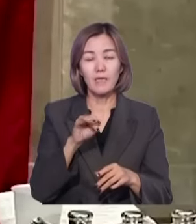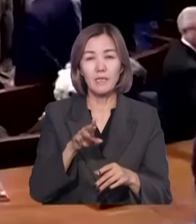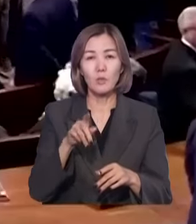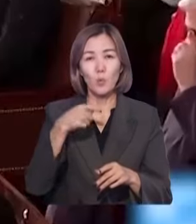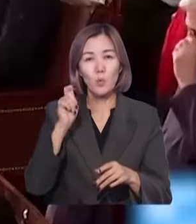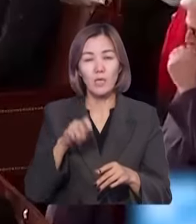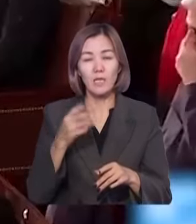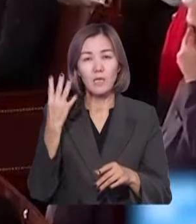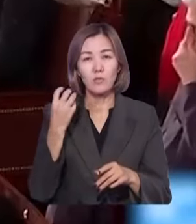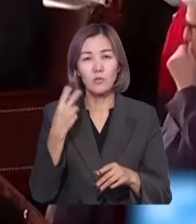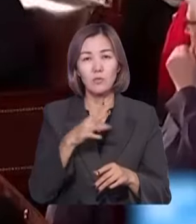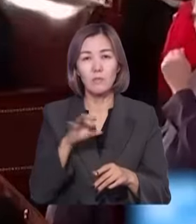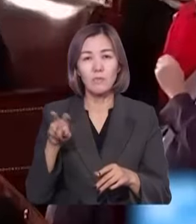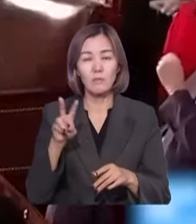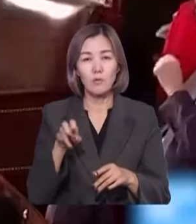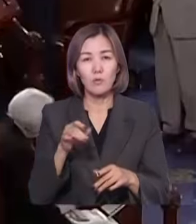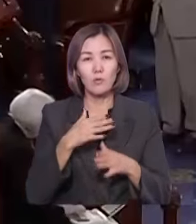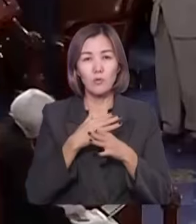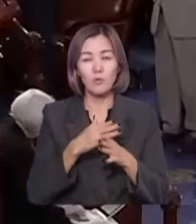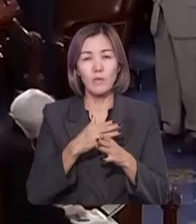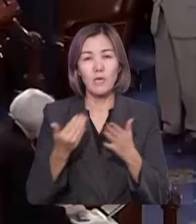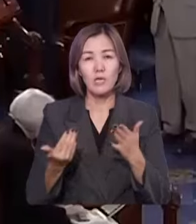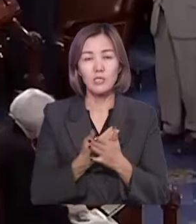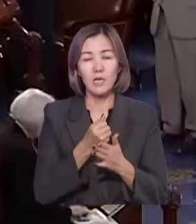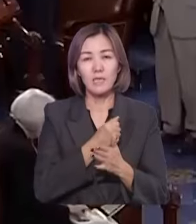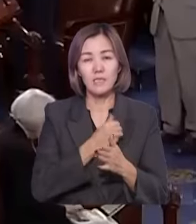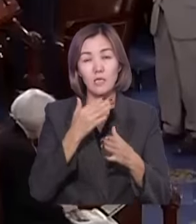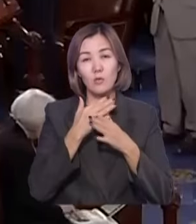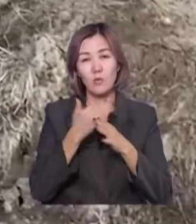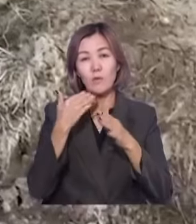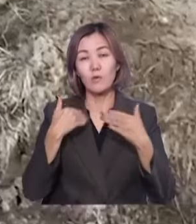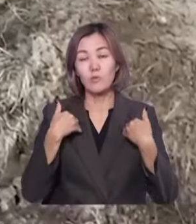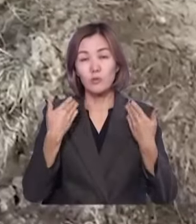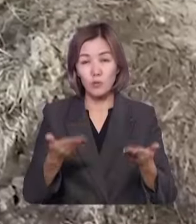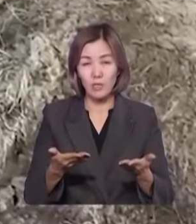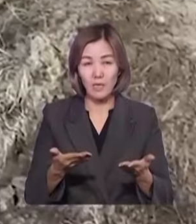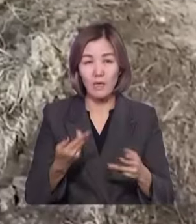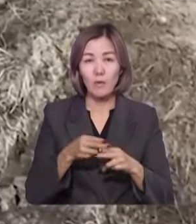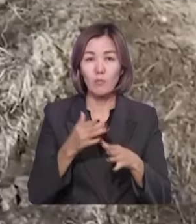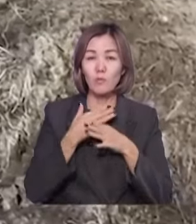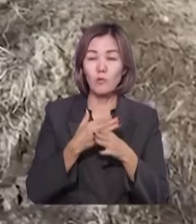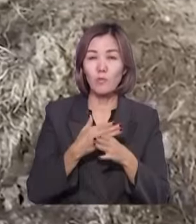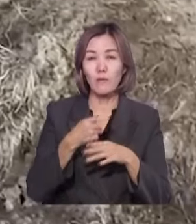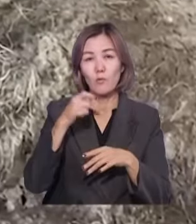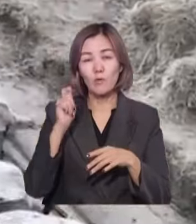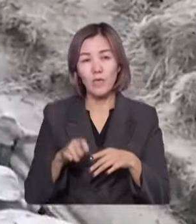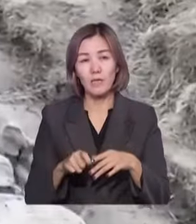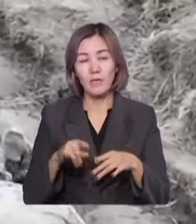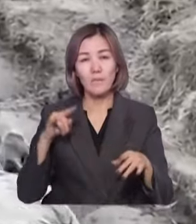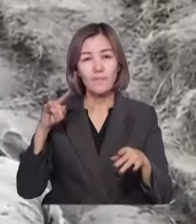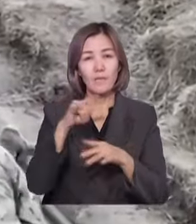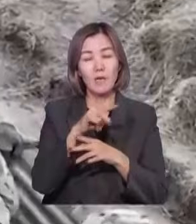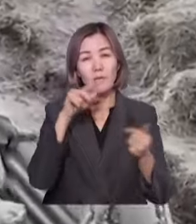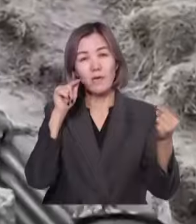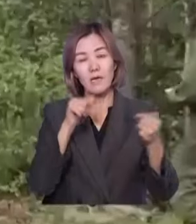Украинаға 425 миллион доллар көлемінде жаңа әскери көмек пакетін ұсынды. Бұл көмек аясында Украинаға әуе шабуылына